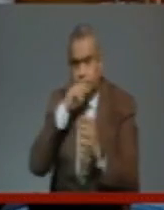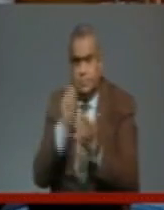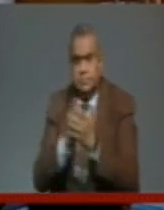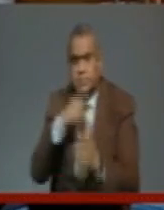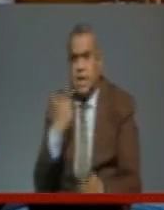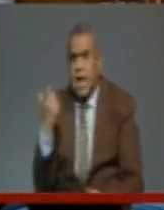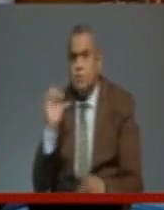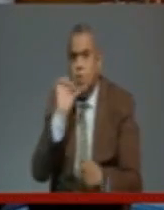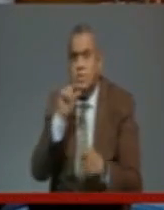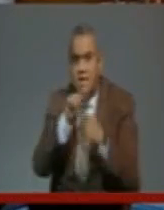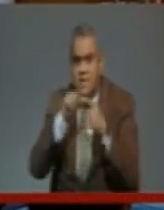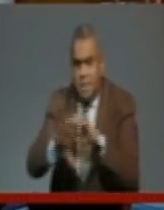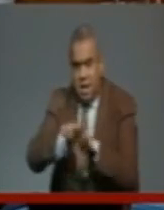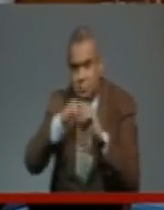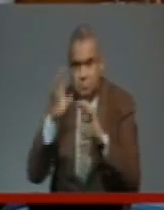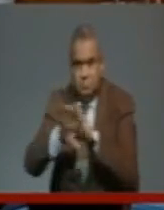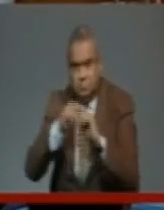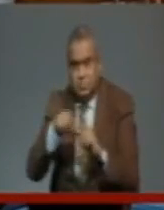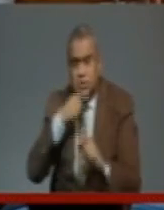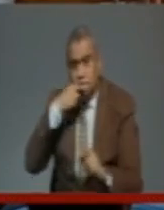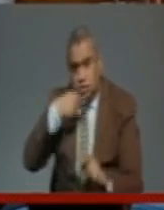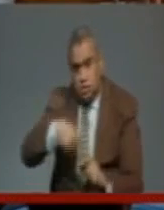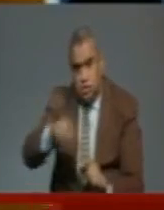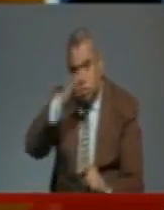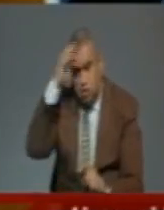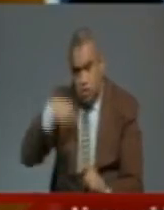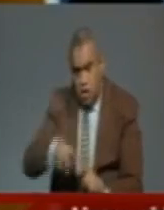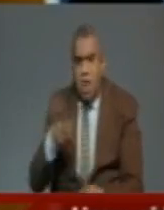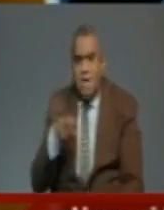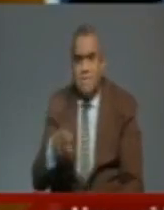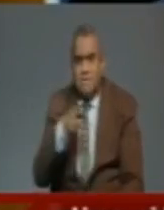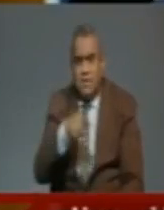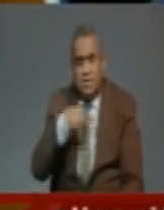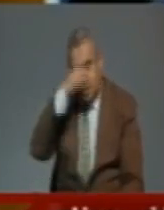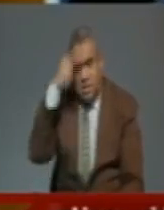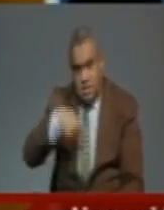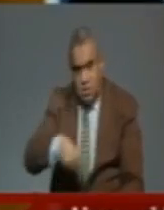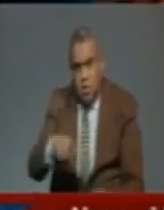95%، وإن شاء الله بإذن الله سنتشرف بافتتاح سيادتك ليها قريبا إن شاء الله بإذن الله.